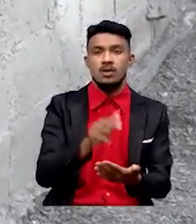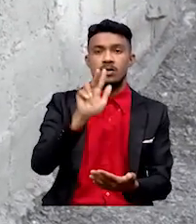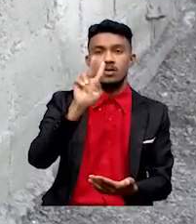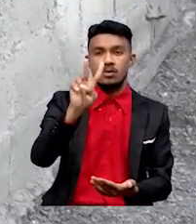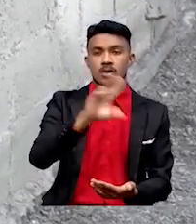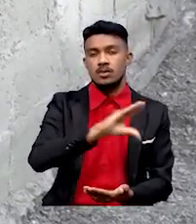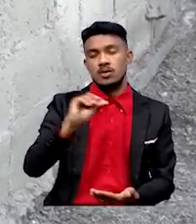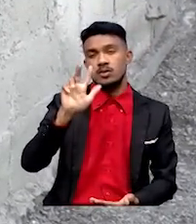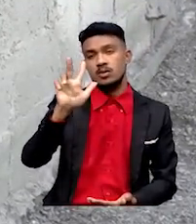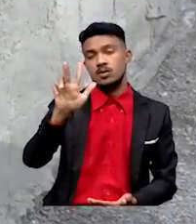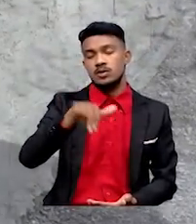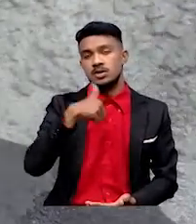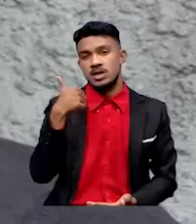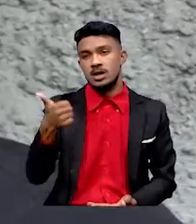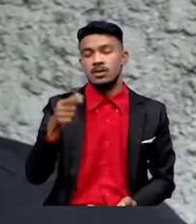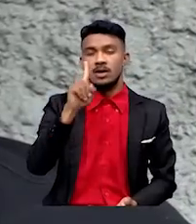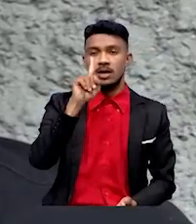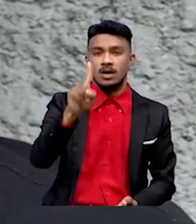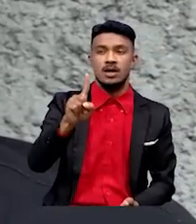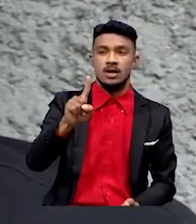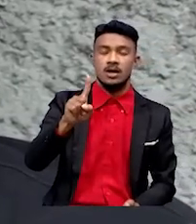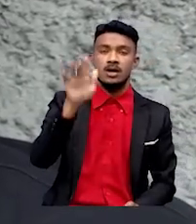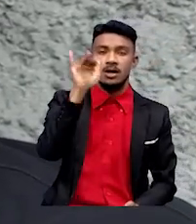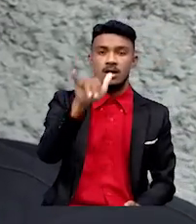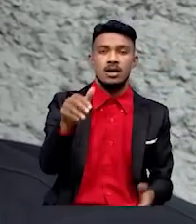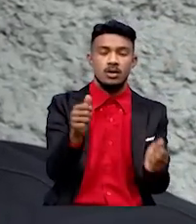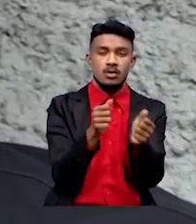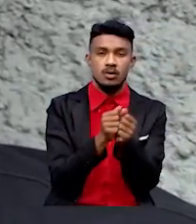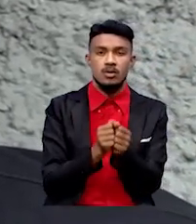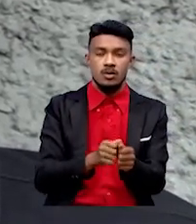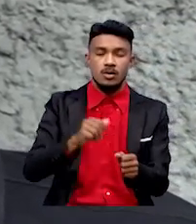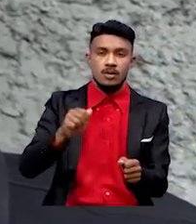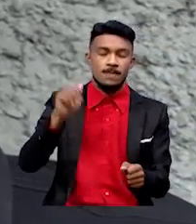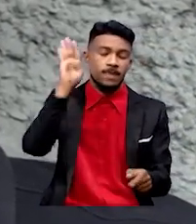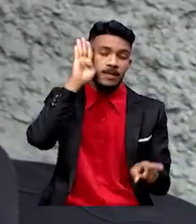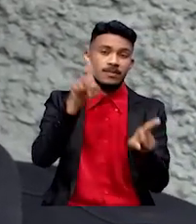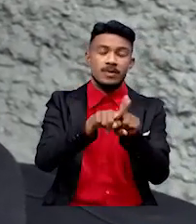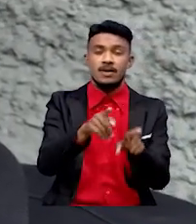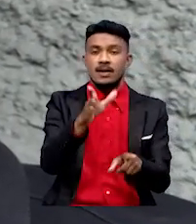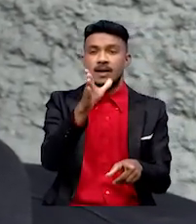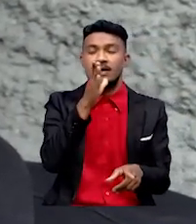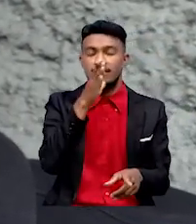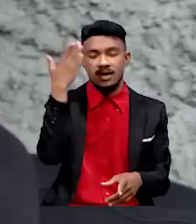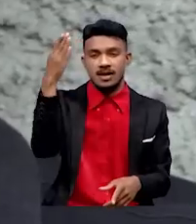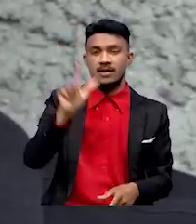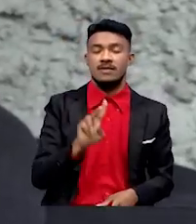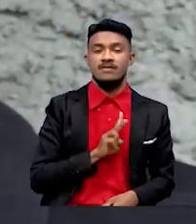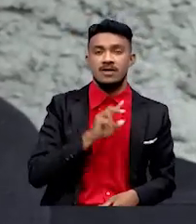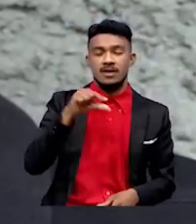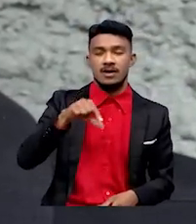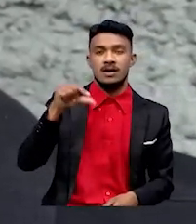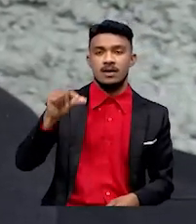Ida, hela homana lena nia ama ia Viqueque, honaran Romaldo Ocan